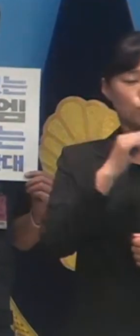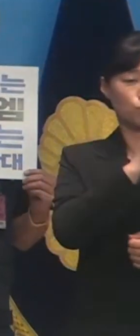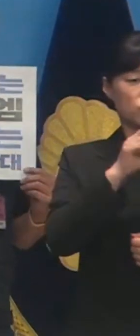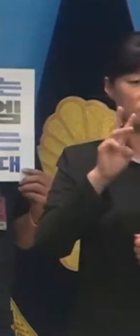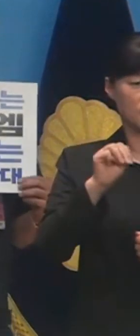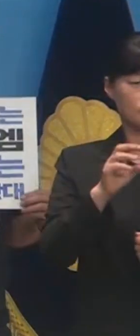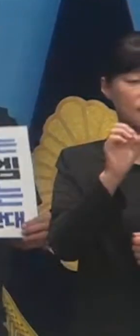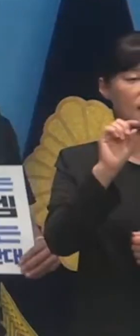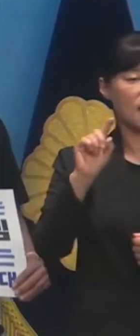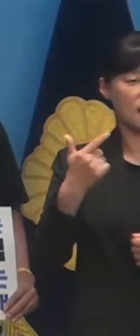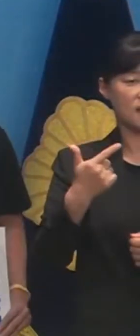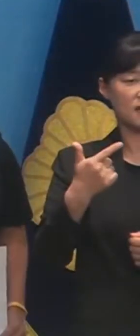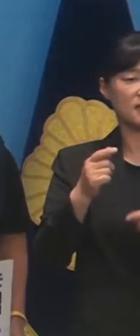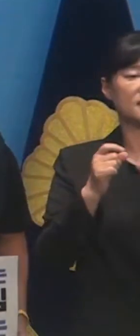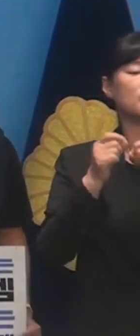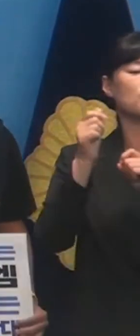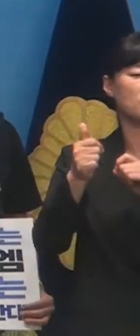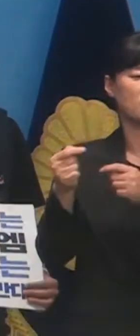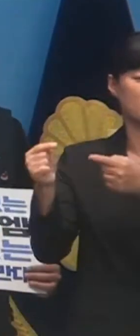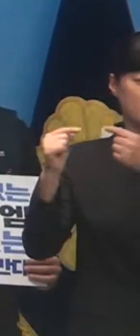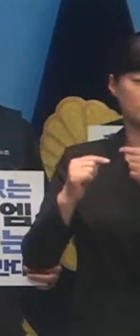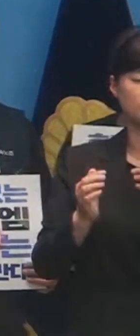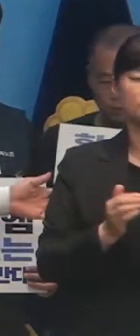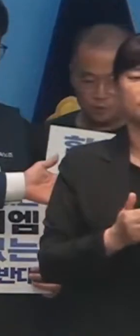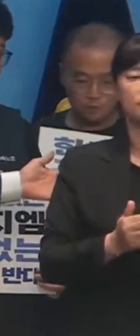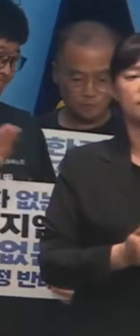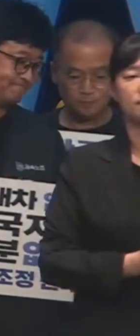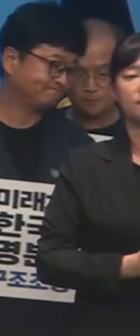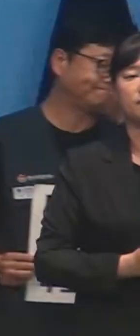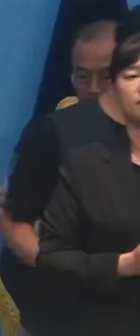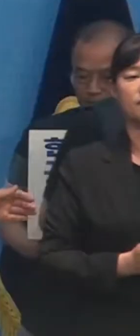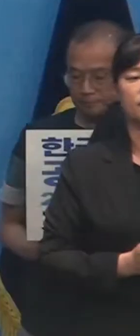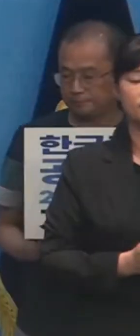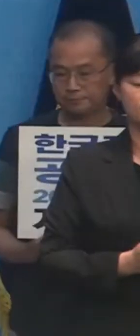한국GM 안규백 지부장님 참석하셨습니다.